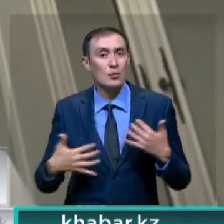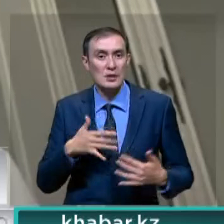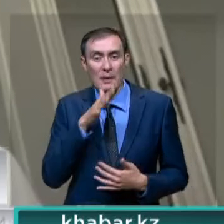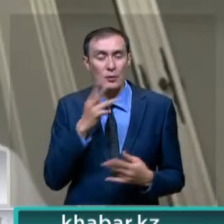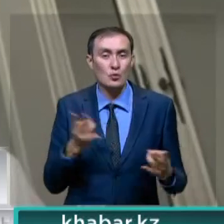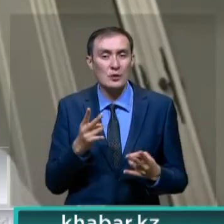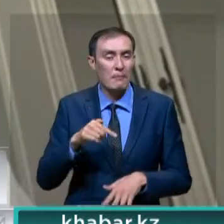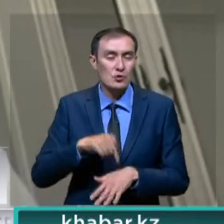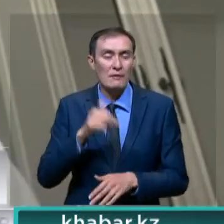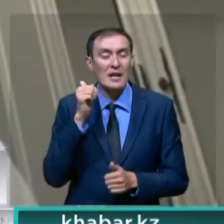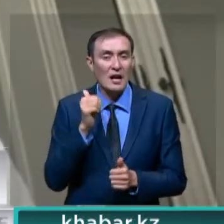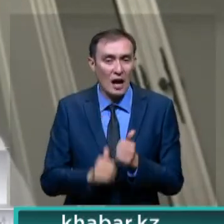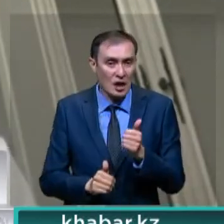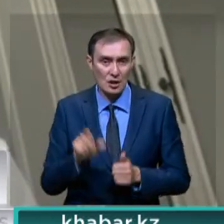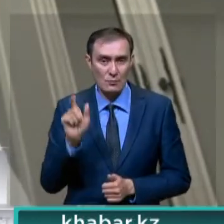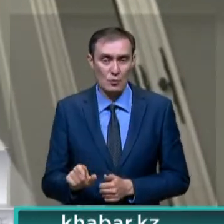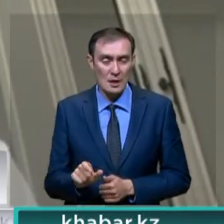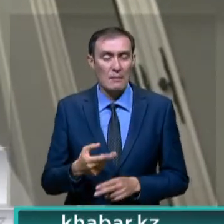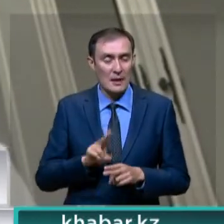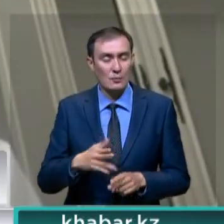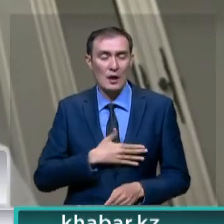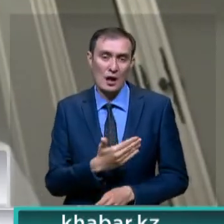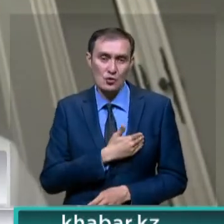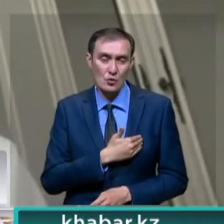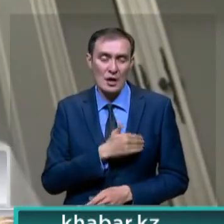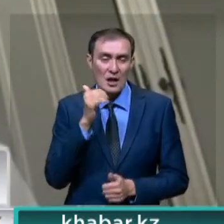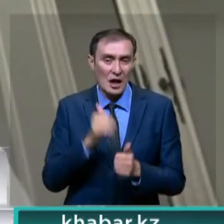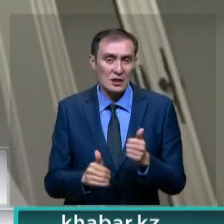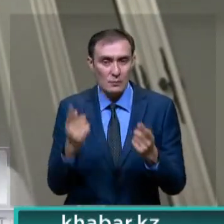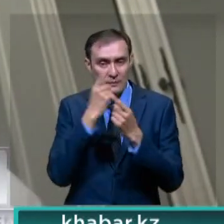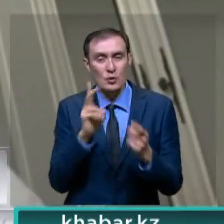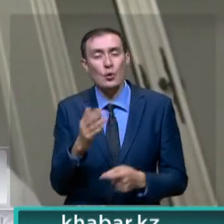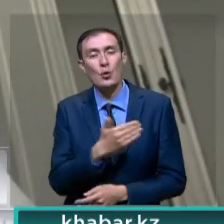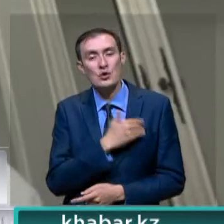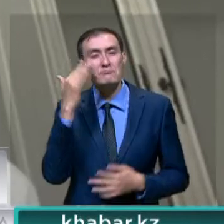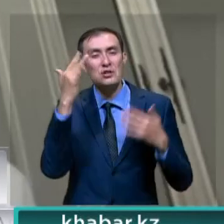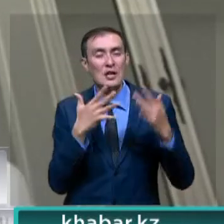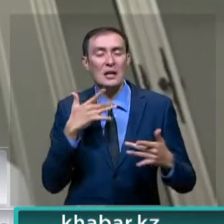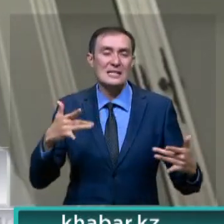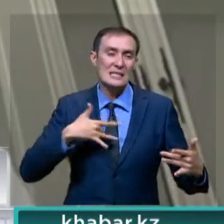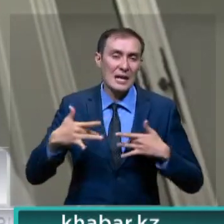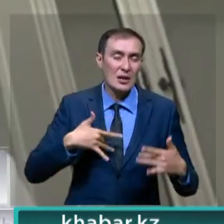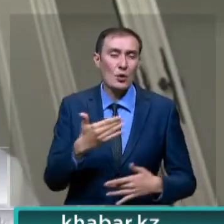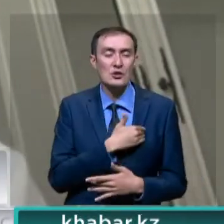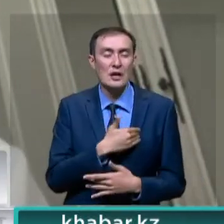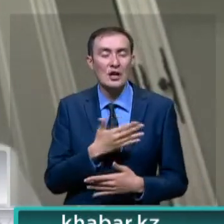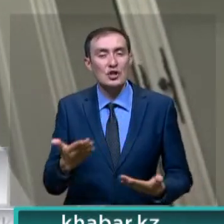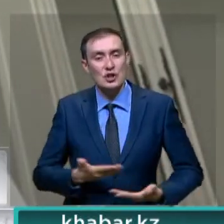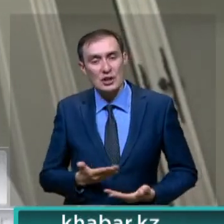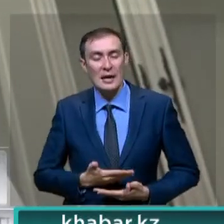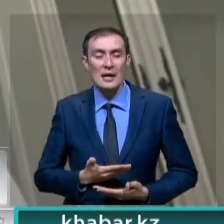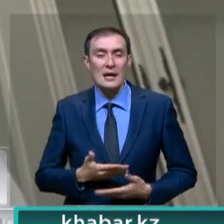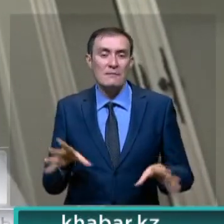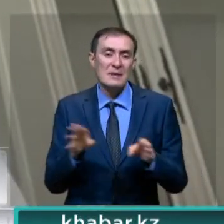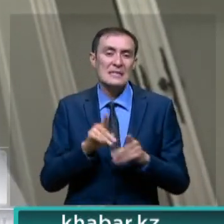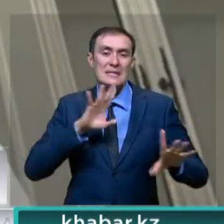стоит почувствовать каждому, поэтому я хочу призвать каждого, кто мечтает о большой сцене, кто хочет связать свою